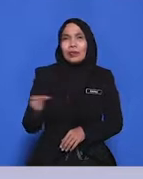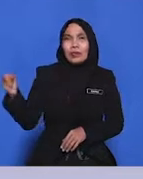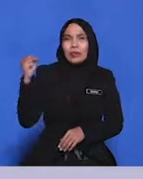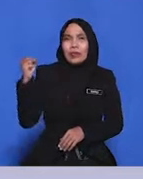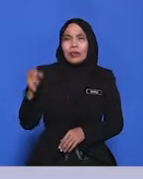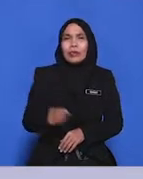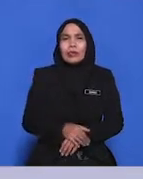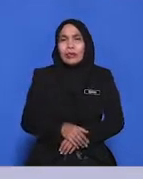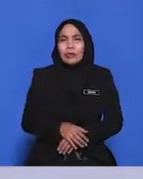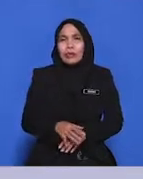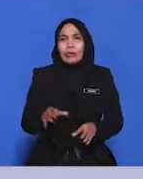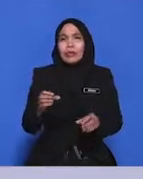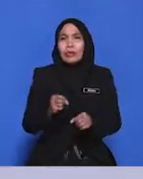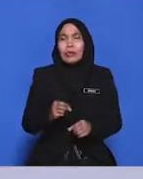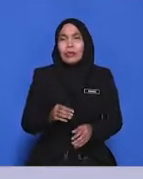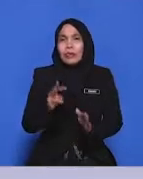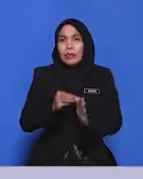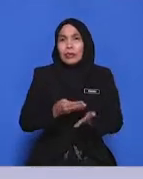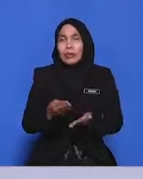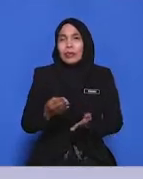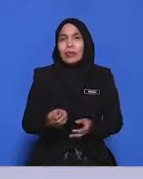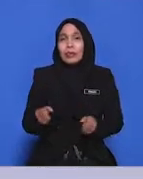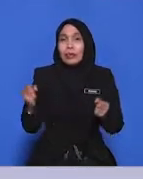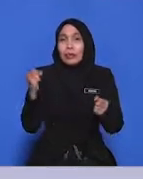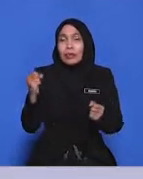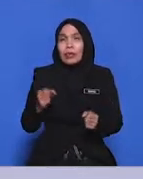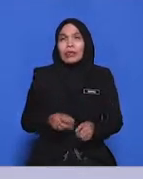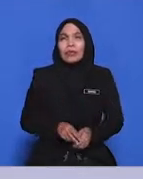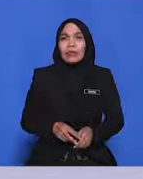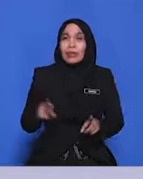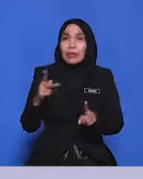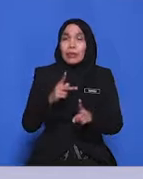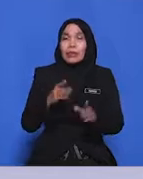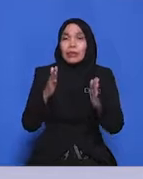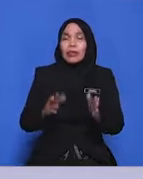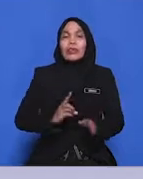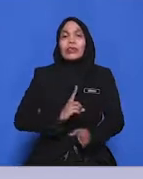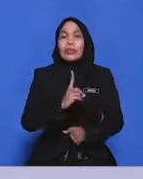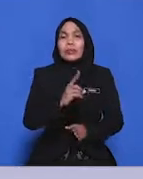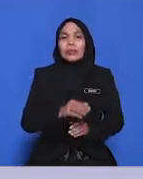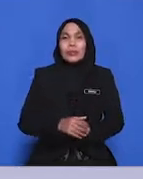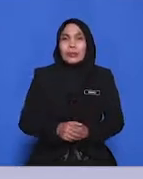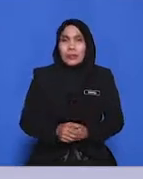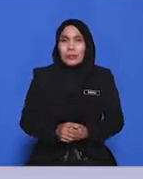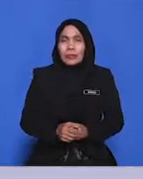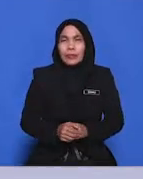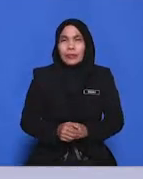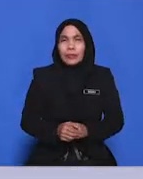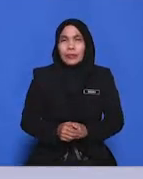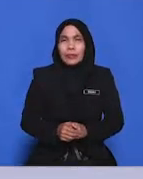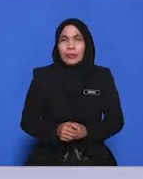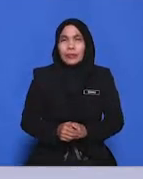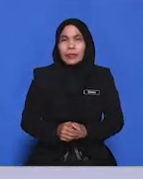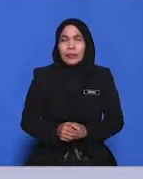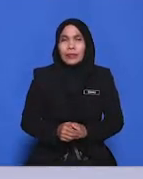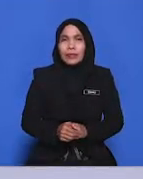cuba mengembalikan keyakinan umat Islam di India terhadap keupayaan mereka menentang